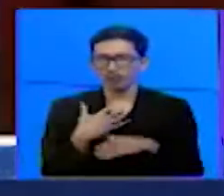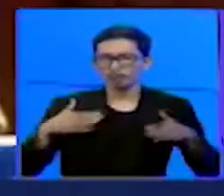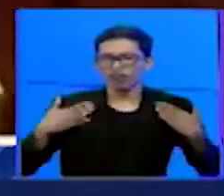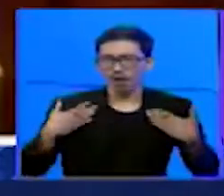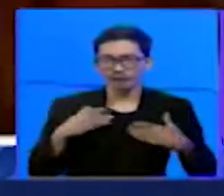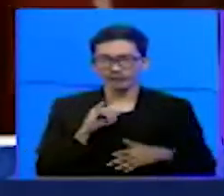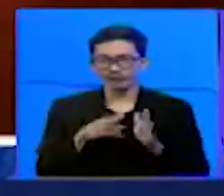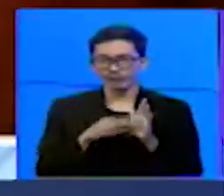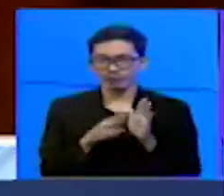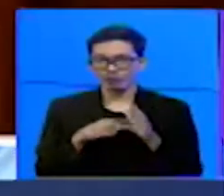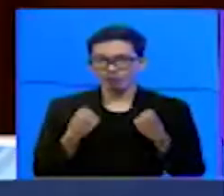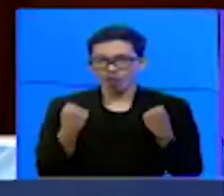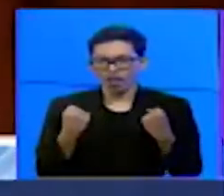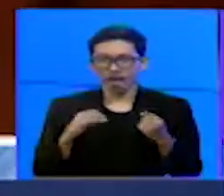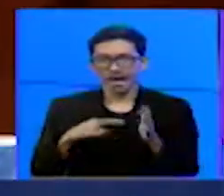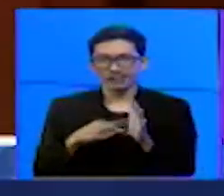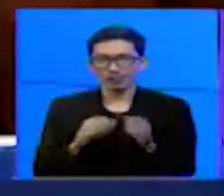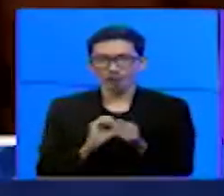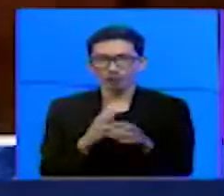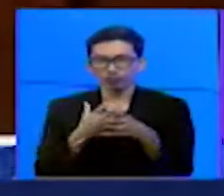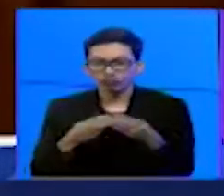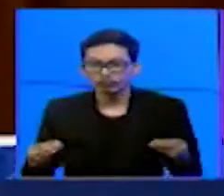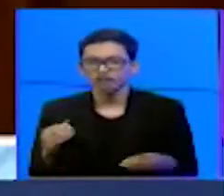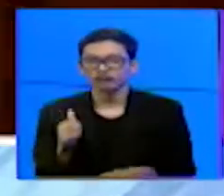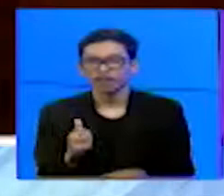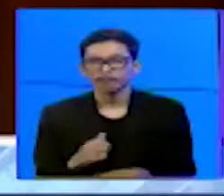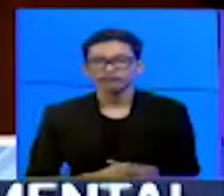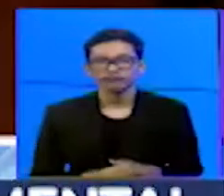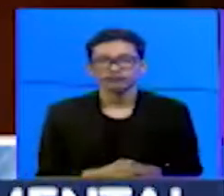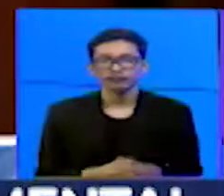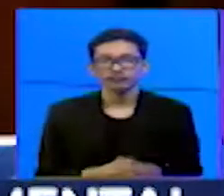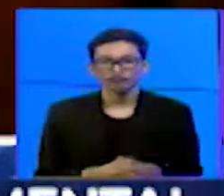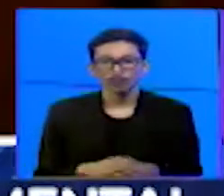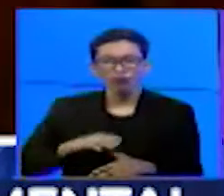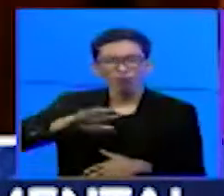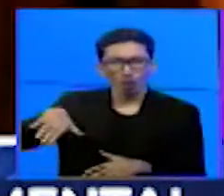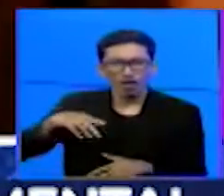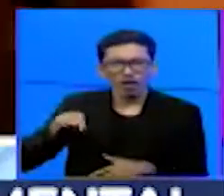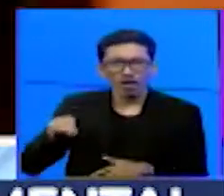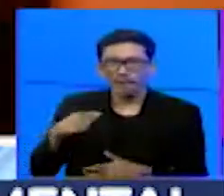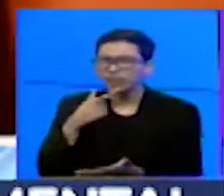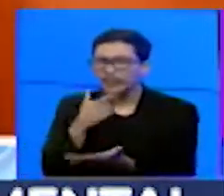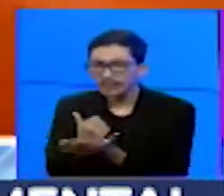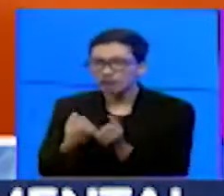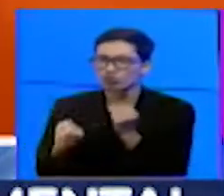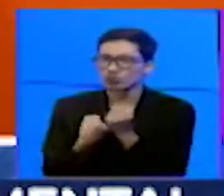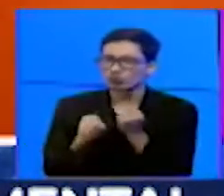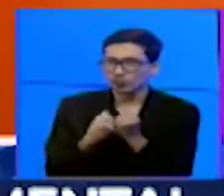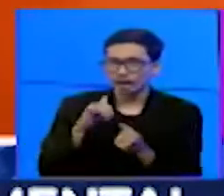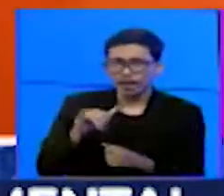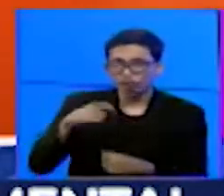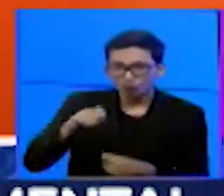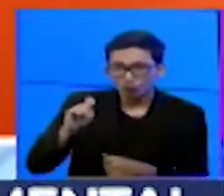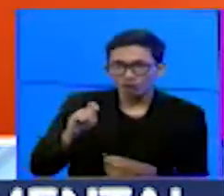di klaster keluarga. Nah, ini keluarga seperti yang kita tahu menjadi supporting system paling utama dalam diri kita. Tapi ketika